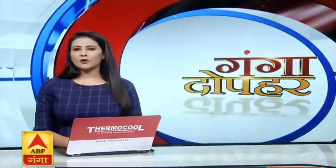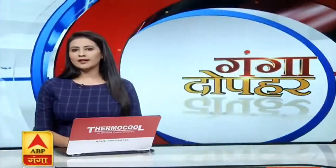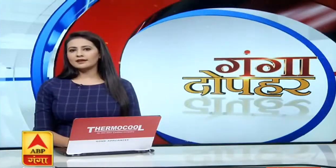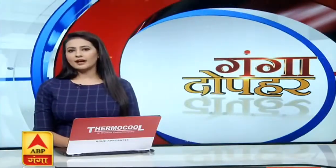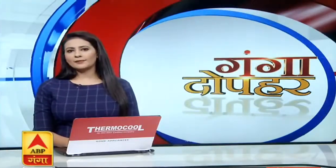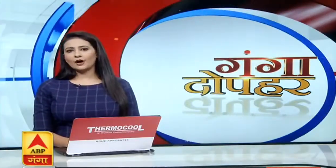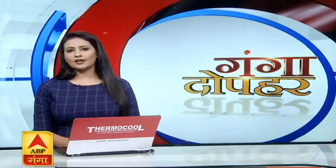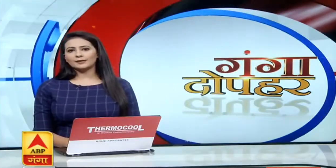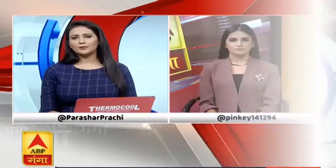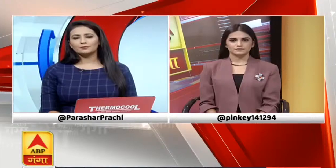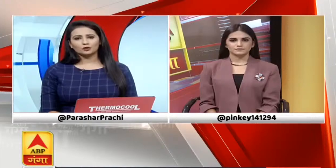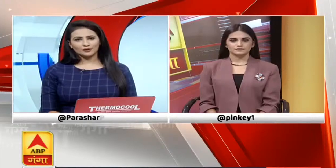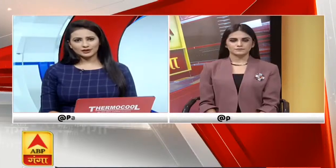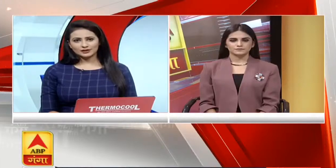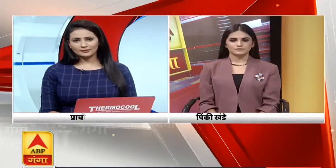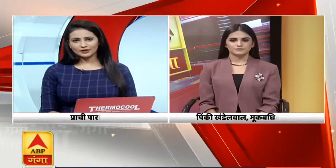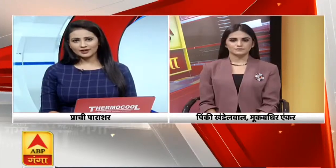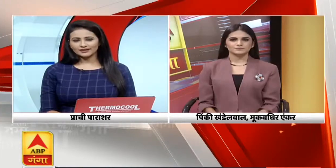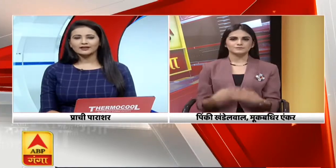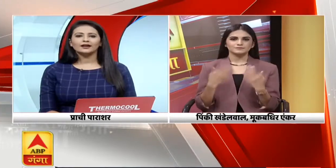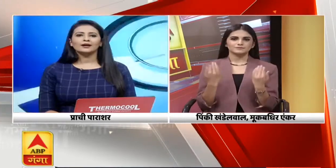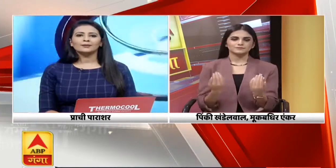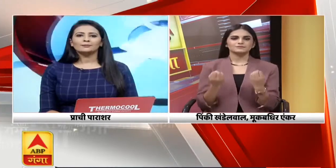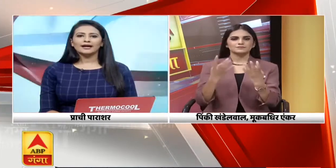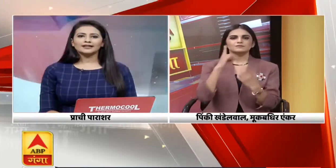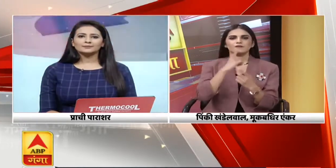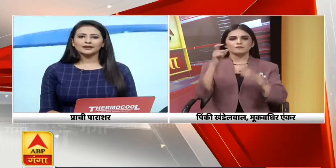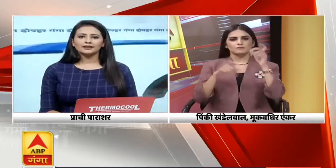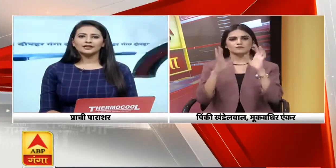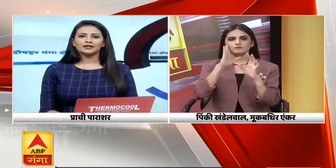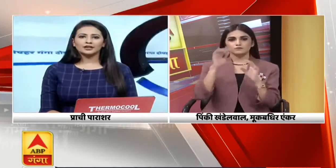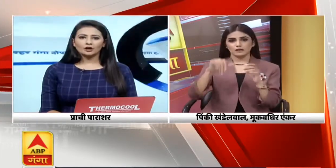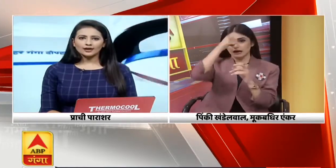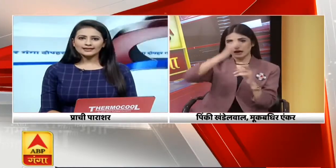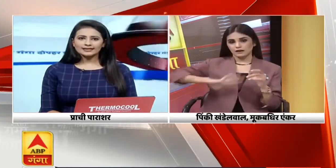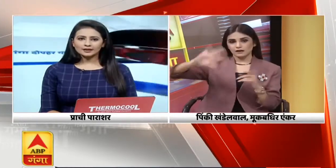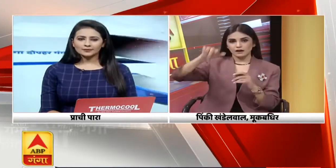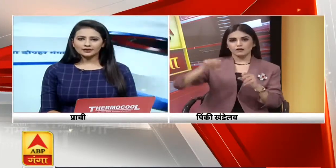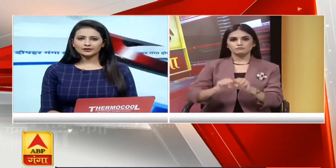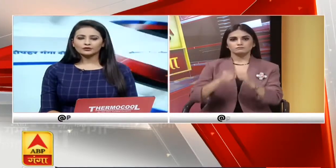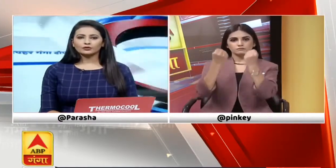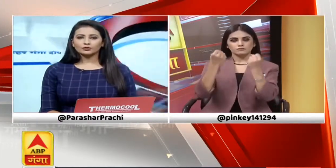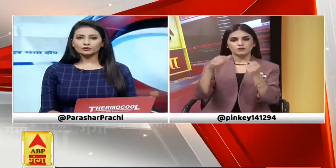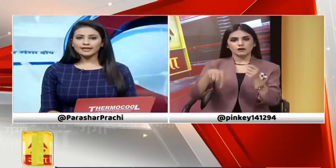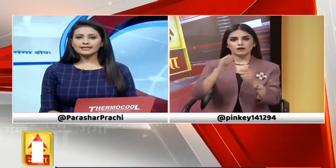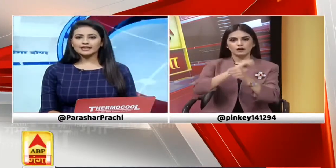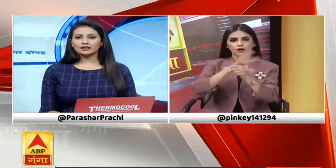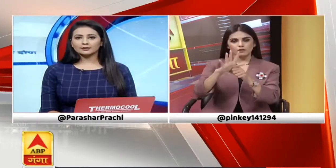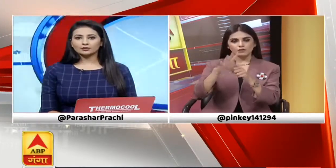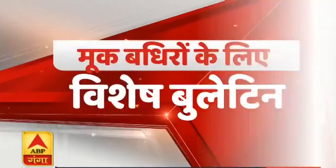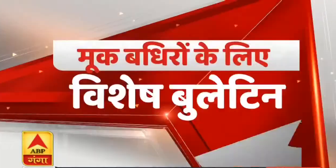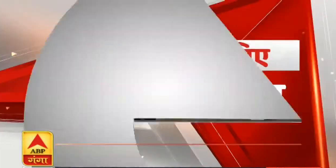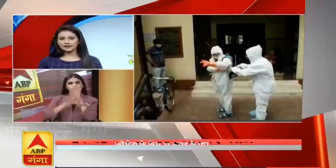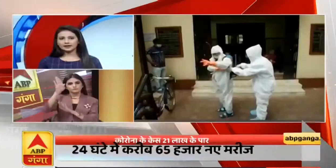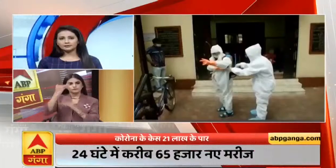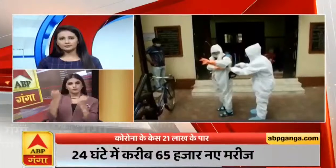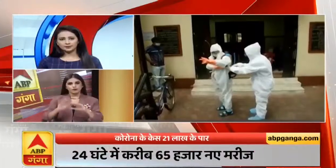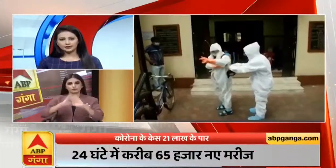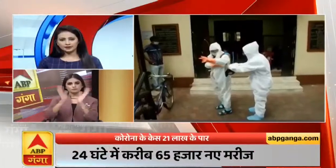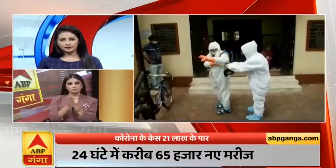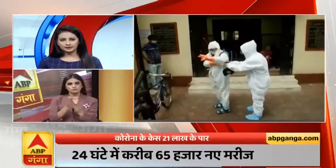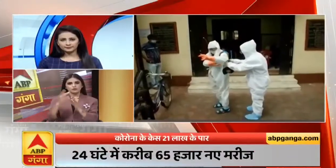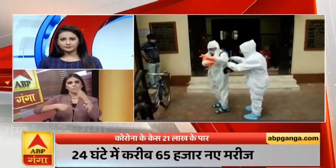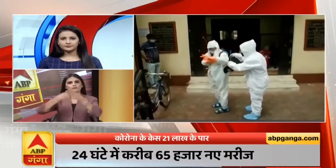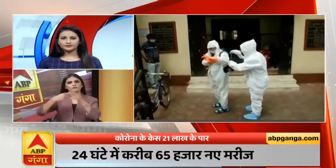कि ब्रेकअप और स्वागत है आपका और आप भूपति समाचार भारत में रिकॉर्ड स्तर पर को रोना संक्रमितों की संख्या